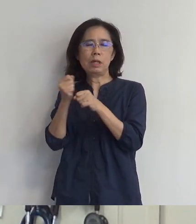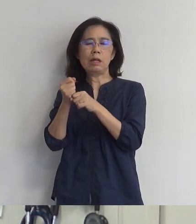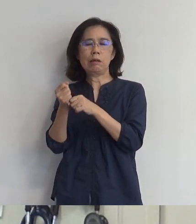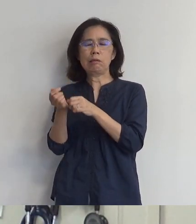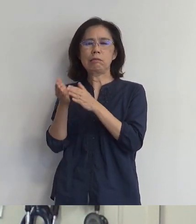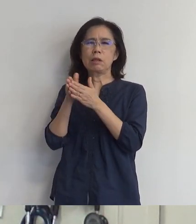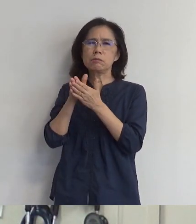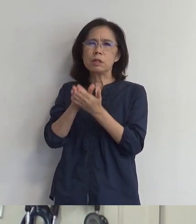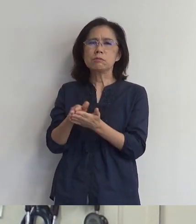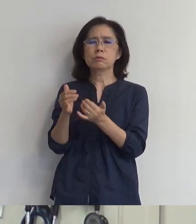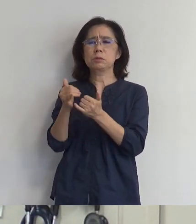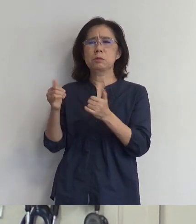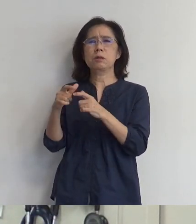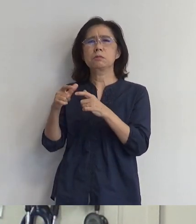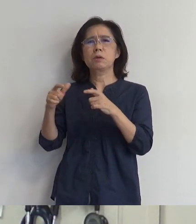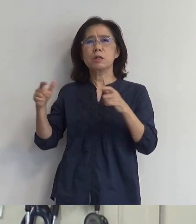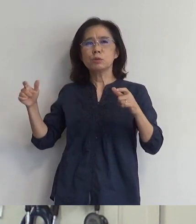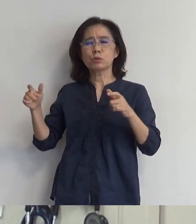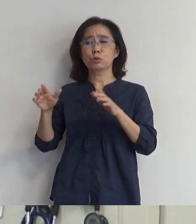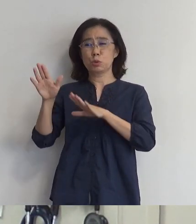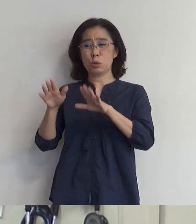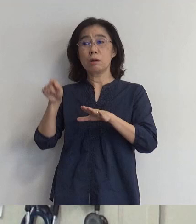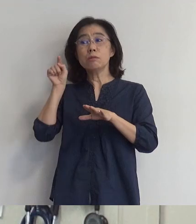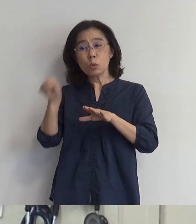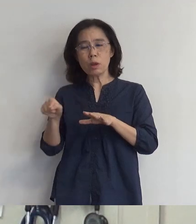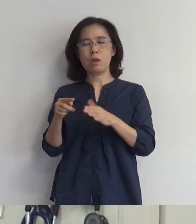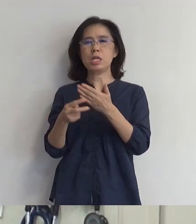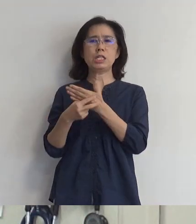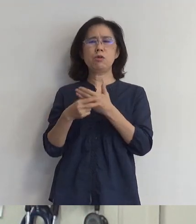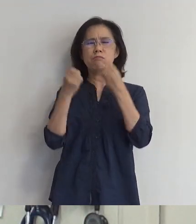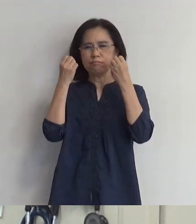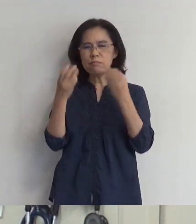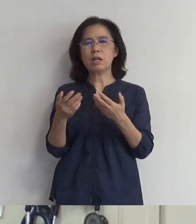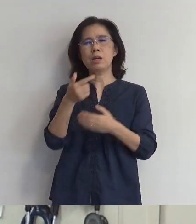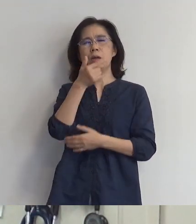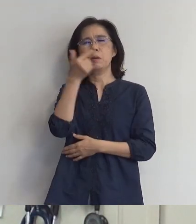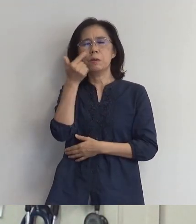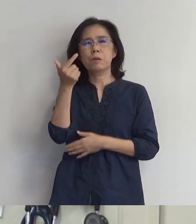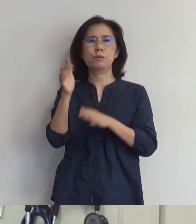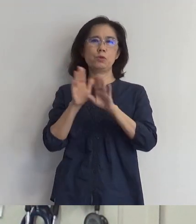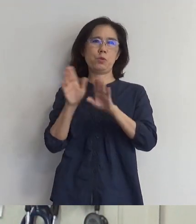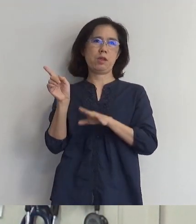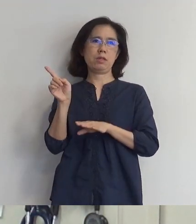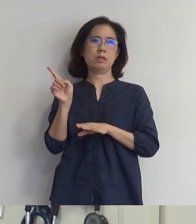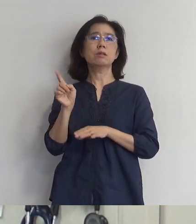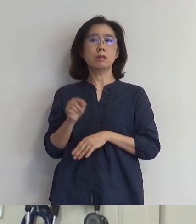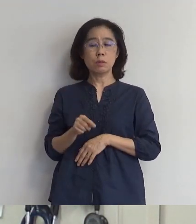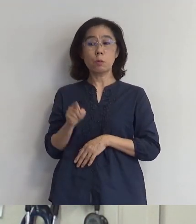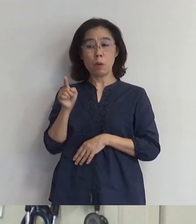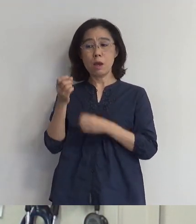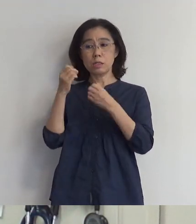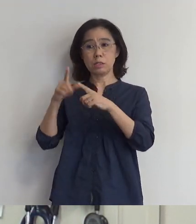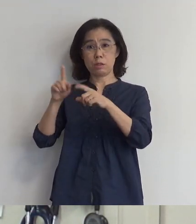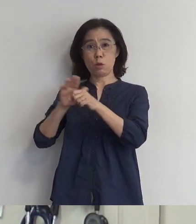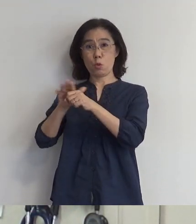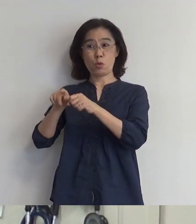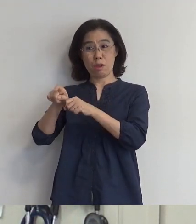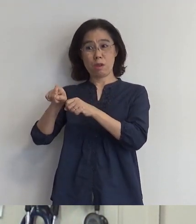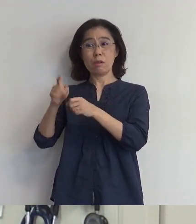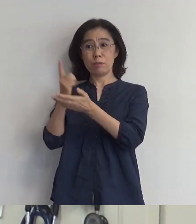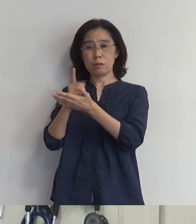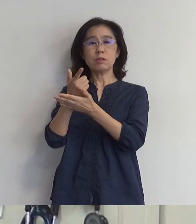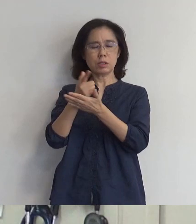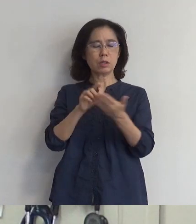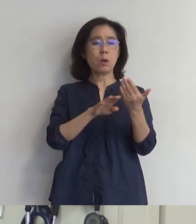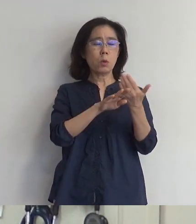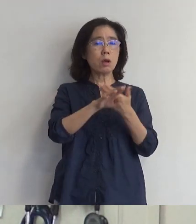る方が続出する状態が医療崩壊そのものです。これは新型コロナ以外の病気でも同じ状況とな